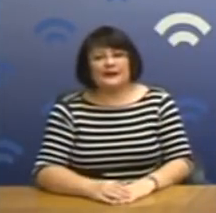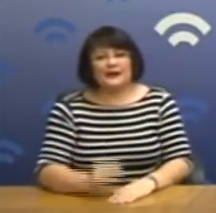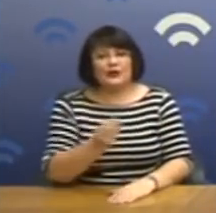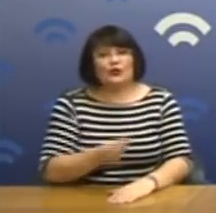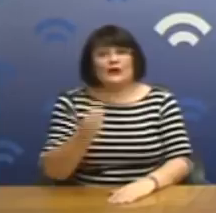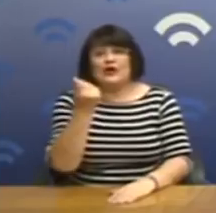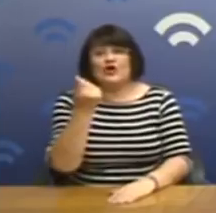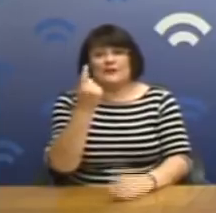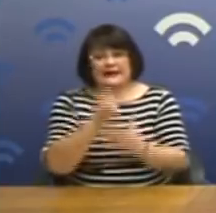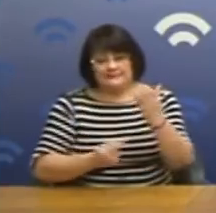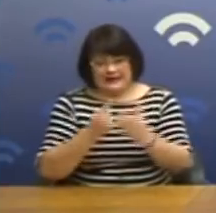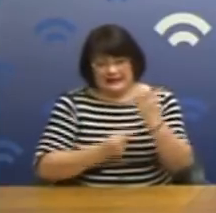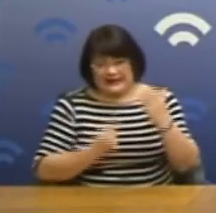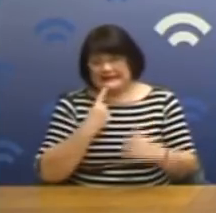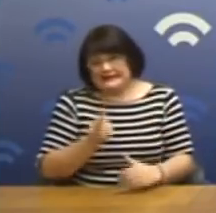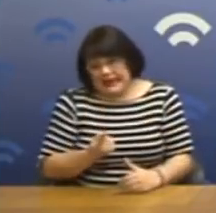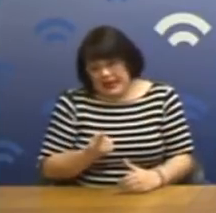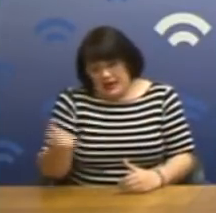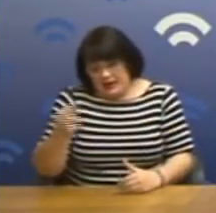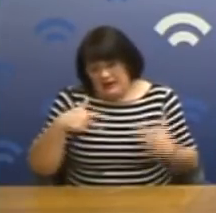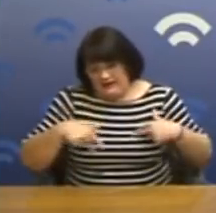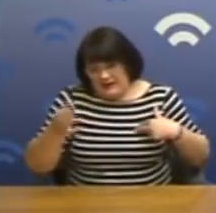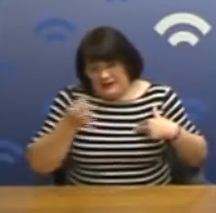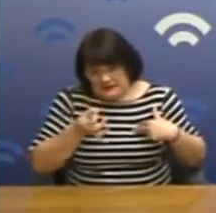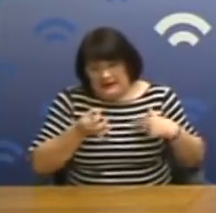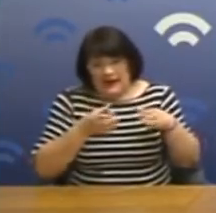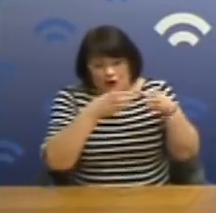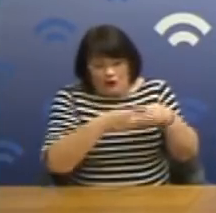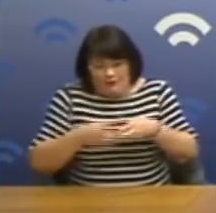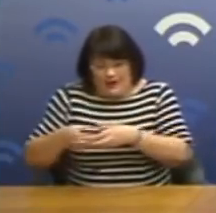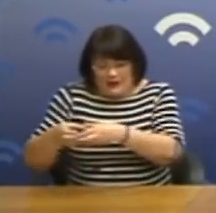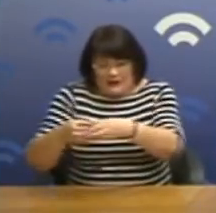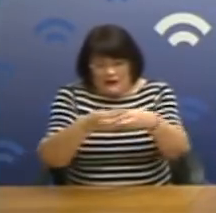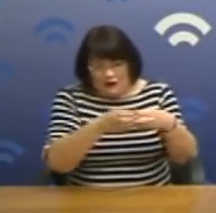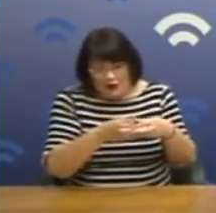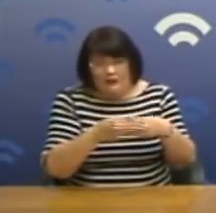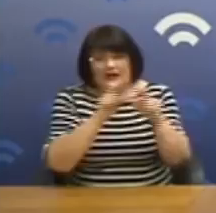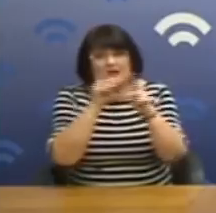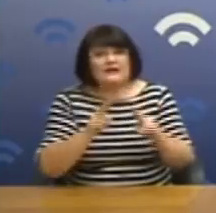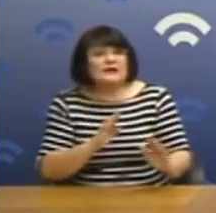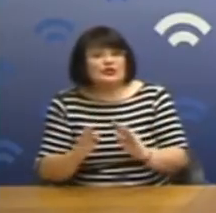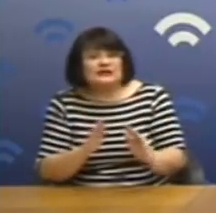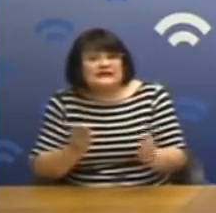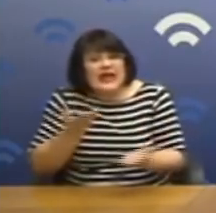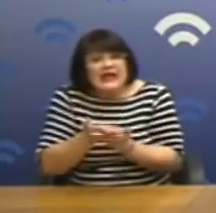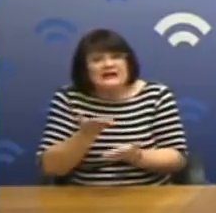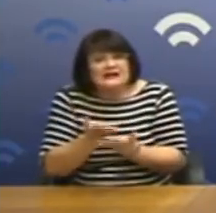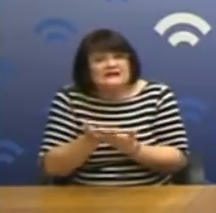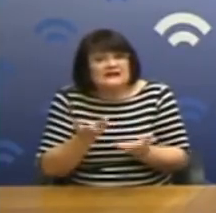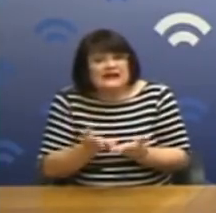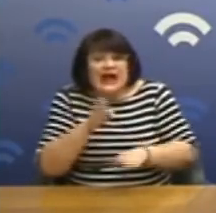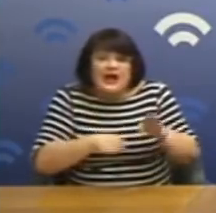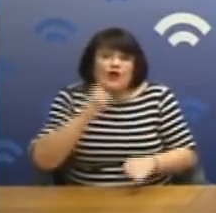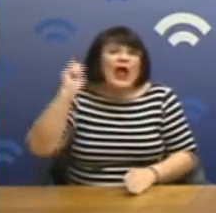οικονομικοί μετανάστες και όχι πρόσφυγες, προχωρείται σε κατηγοριοποίηση των αιτήσεων διεθνούς προστασίας με βάση την